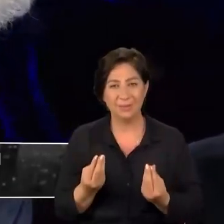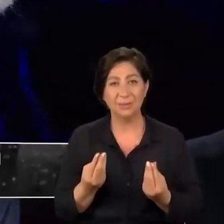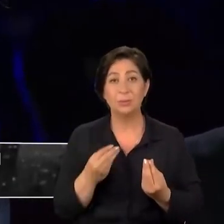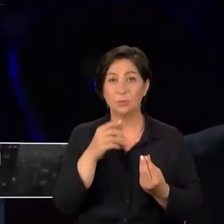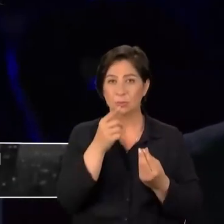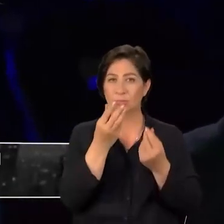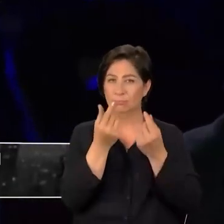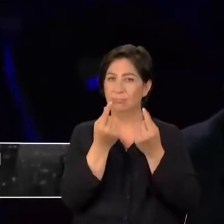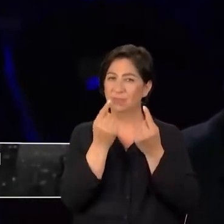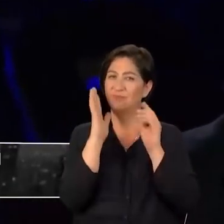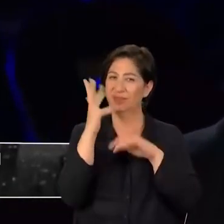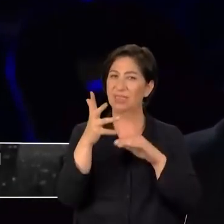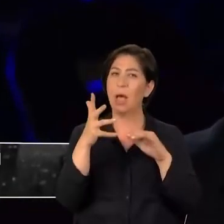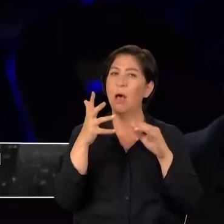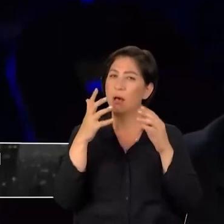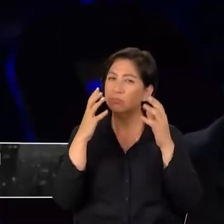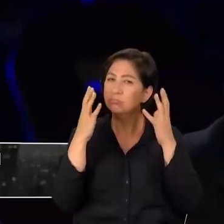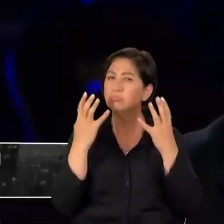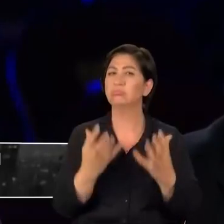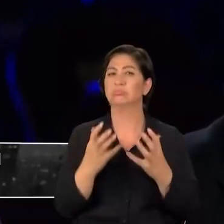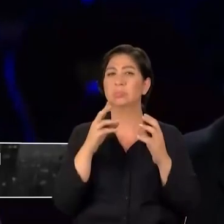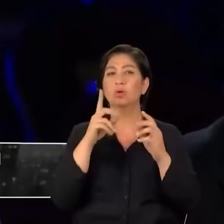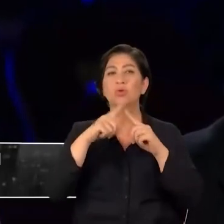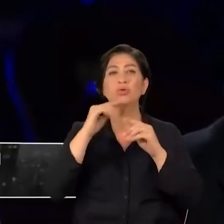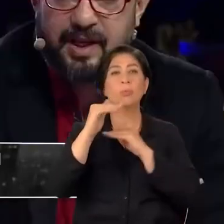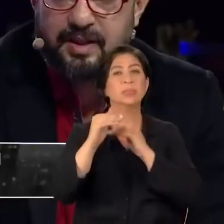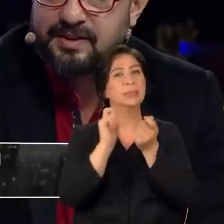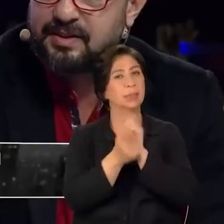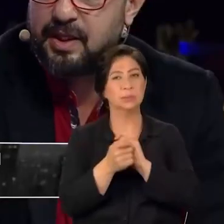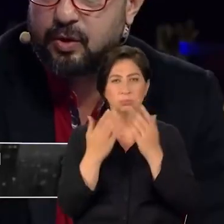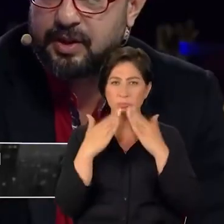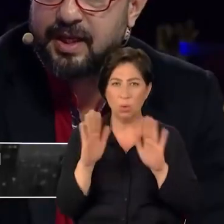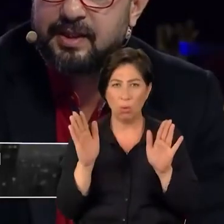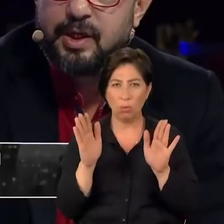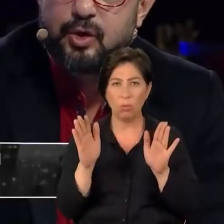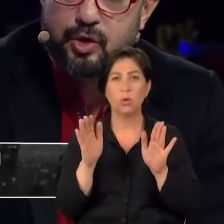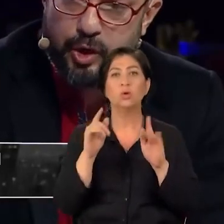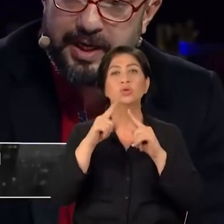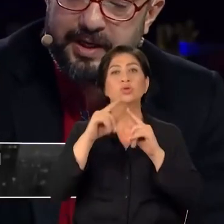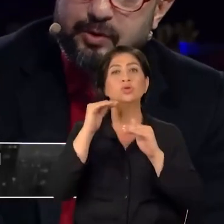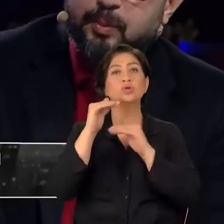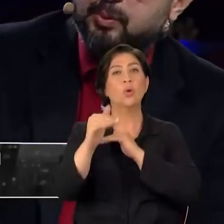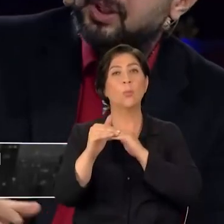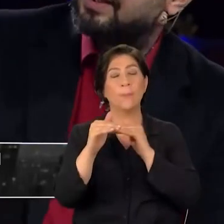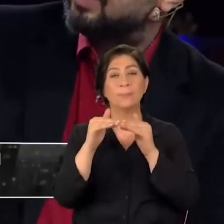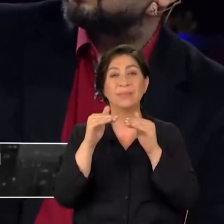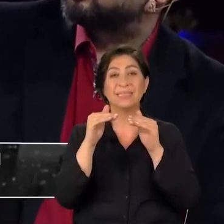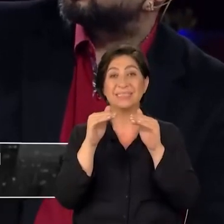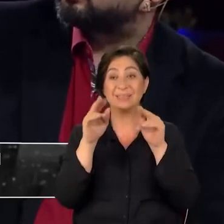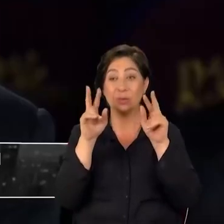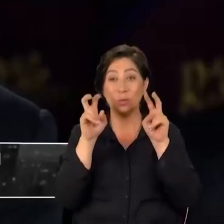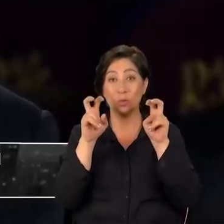gerekir. Bence bu biraz fazla iddialı. Çünkü toplumsal değişim falan aslında yok. Yani şöyle, toplumsal